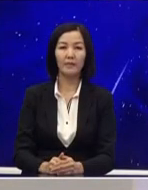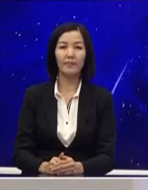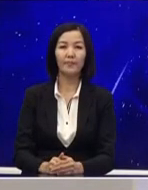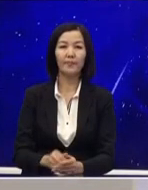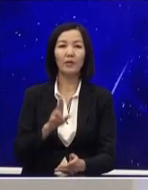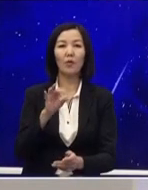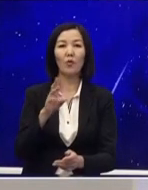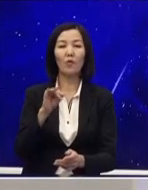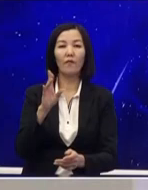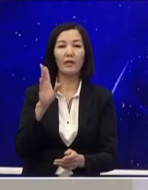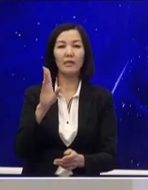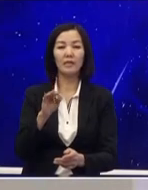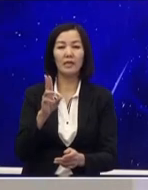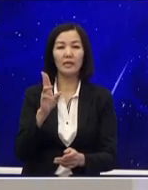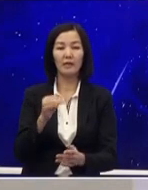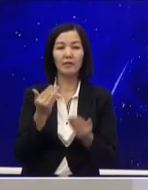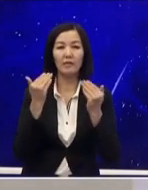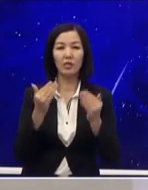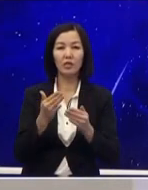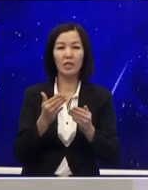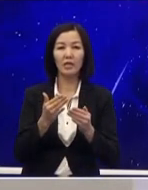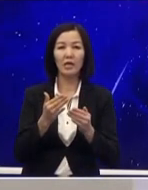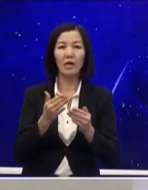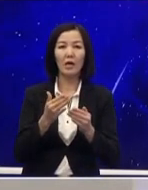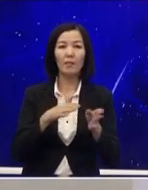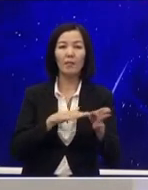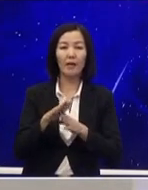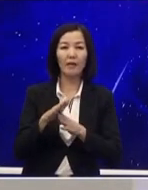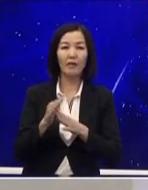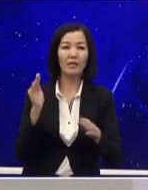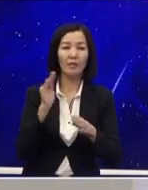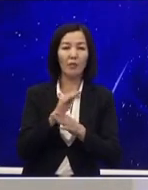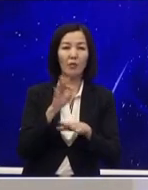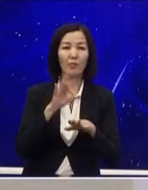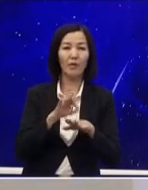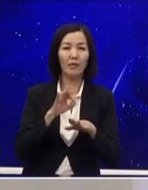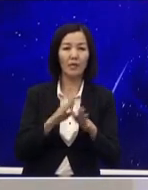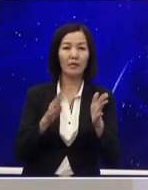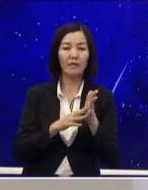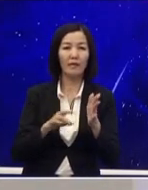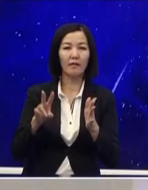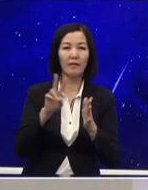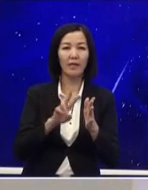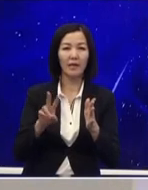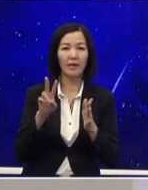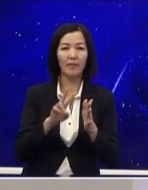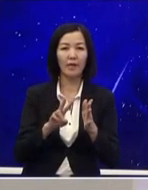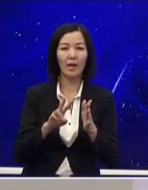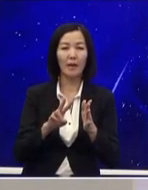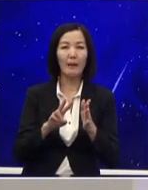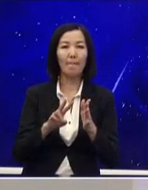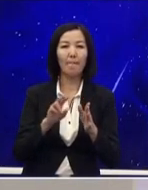Ковид-центр в Павлодаре уже наполовину заполнен пациентами. Уже с 9 ноября по периметру Павлодара установят